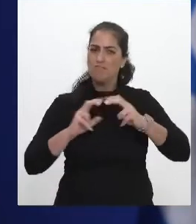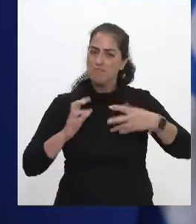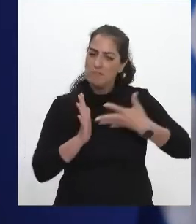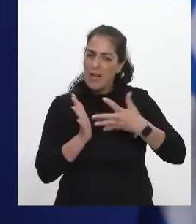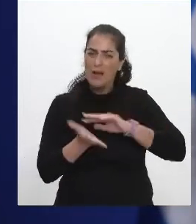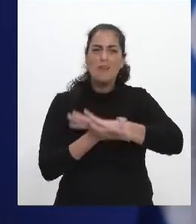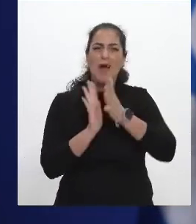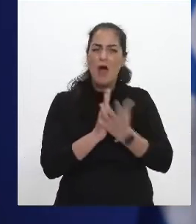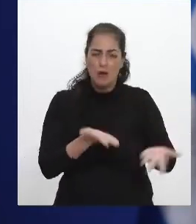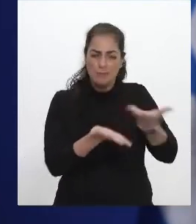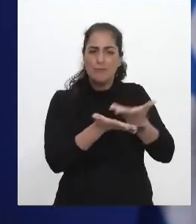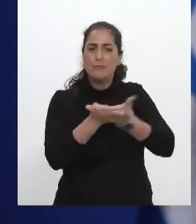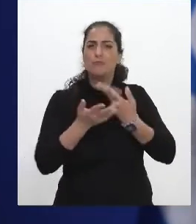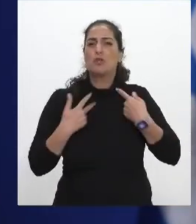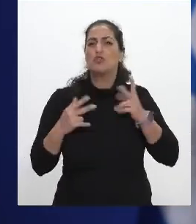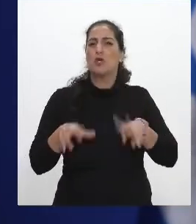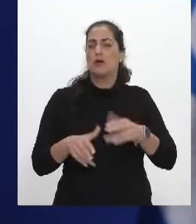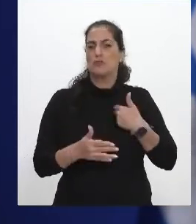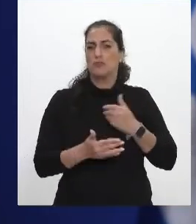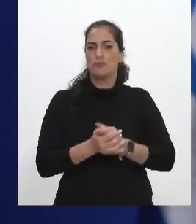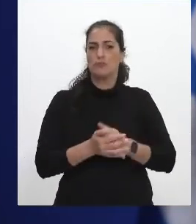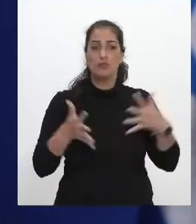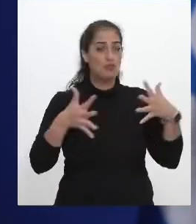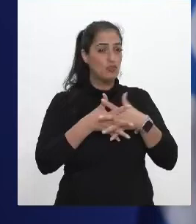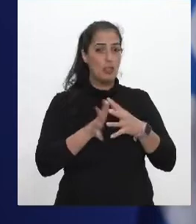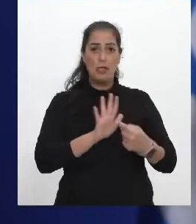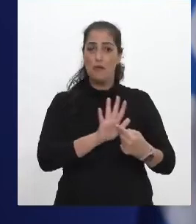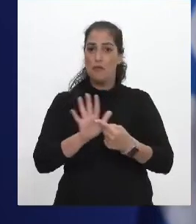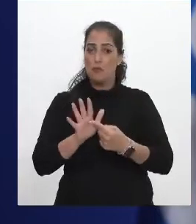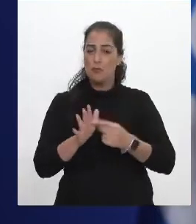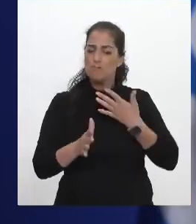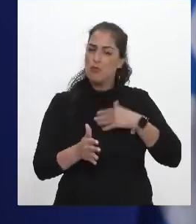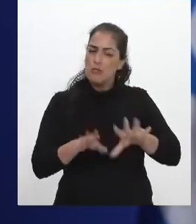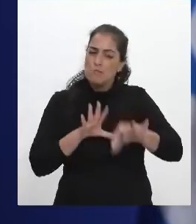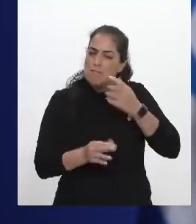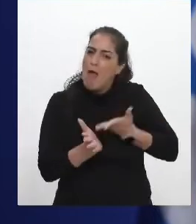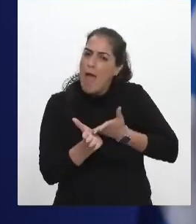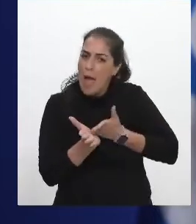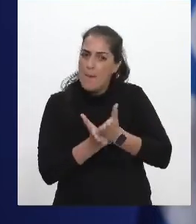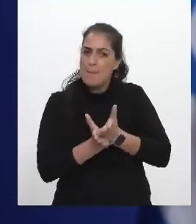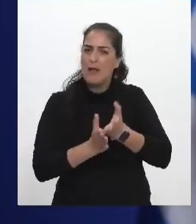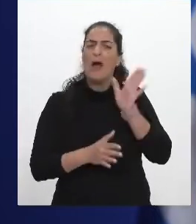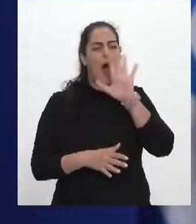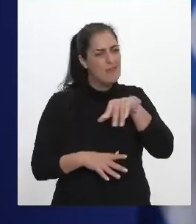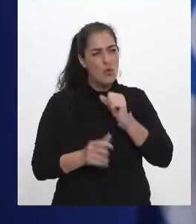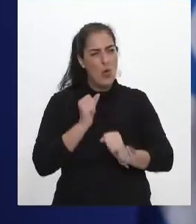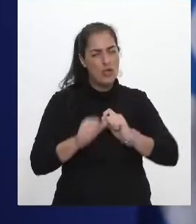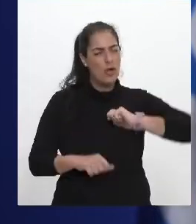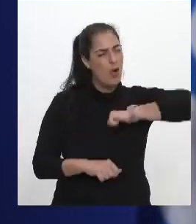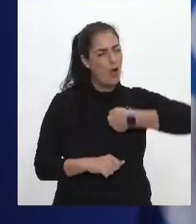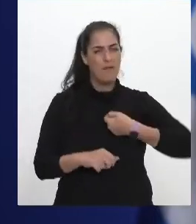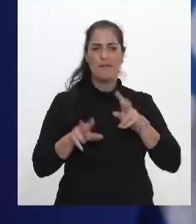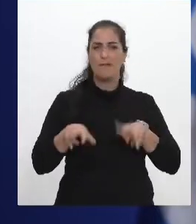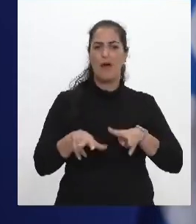הממצאים שעמדו לרשותנו בשקיפות תו חתירה לאמת הגם שהיא קשה וכואבת